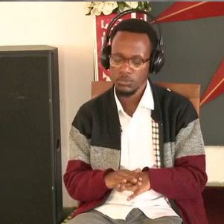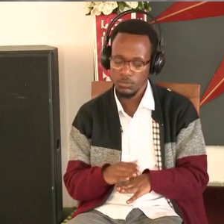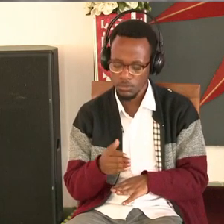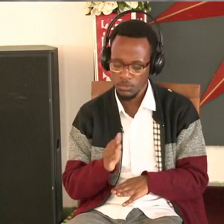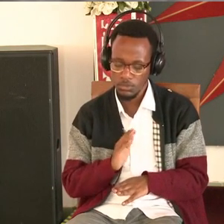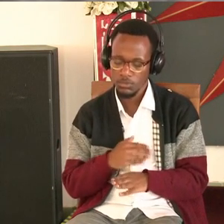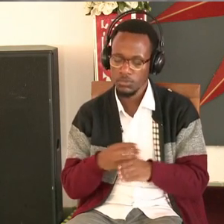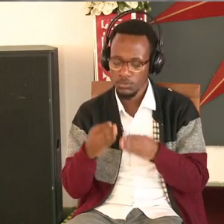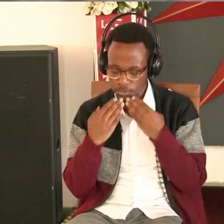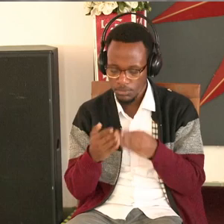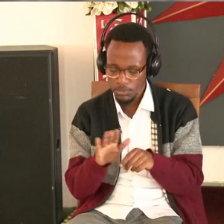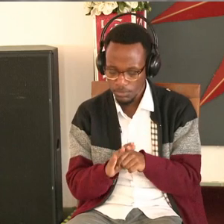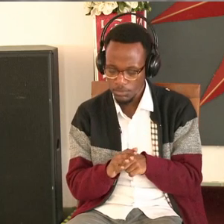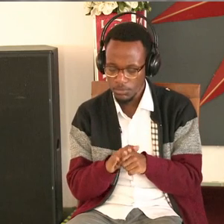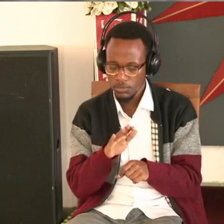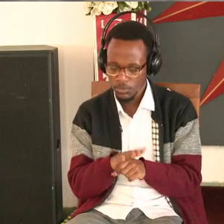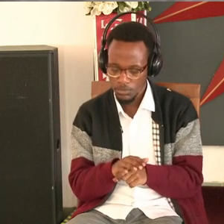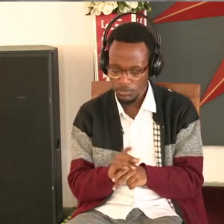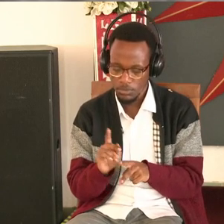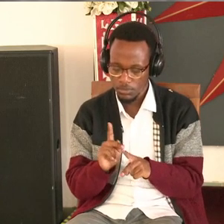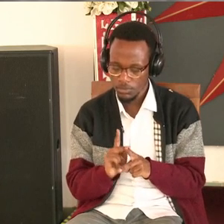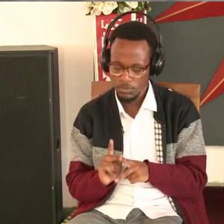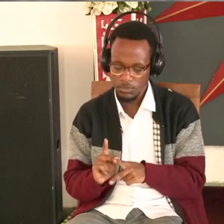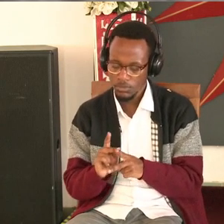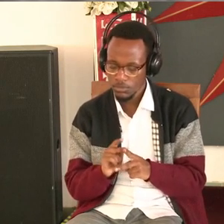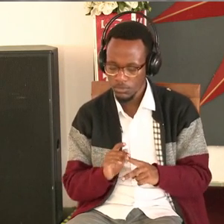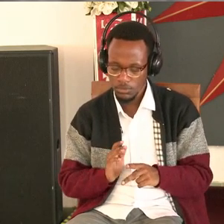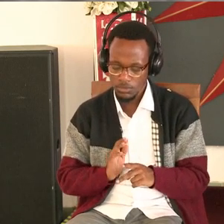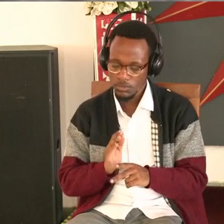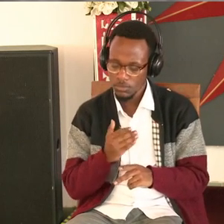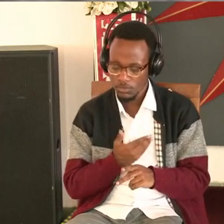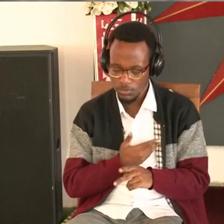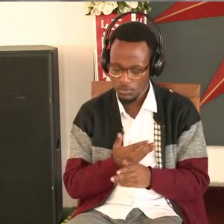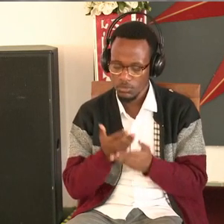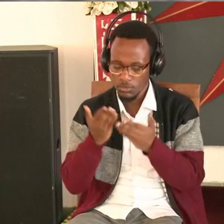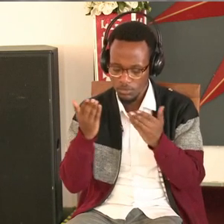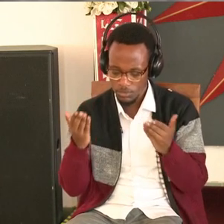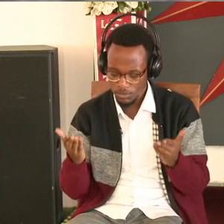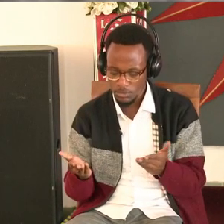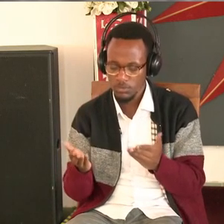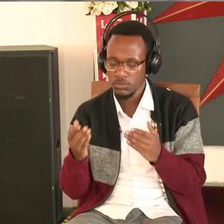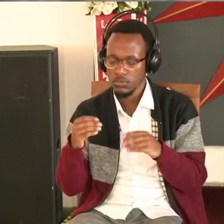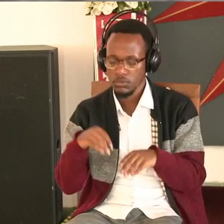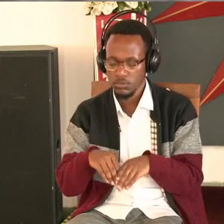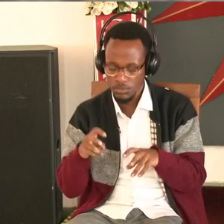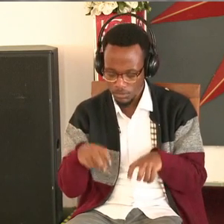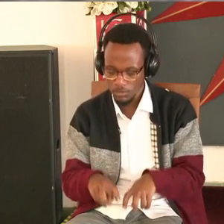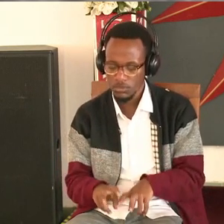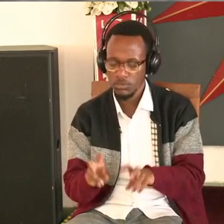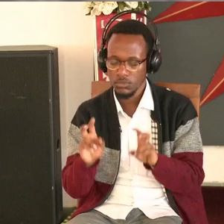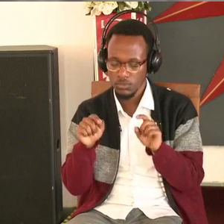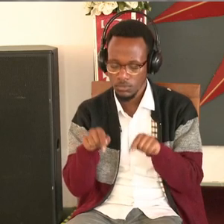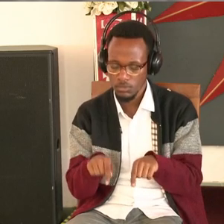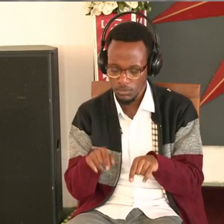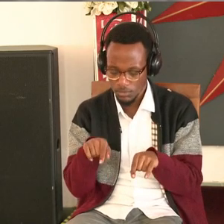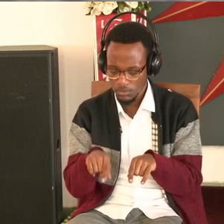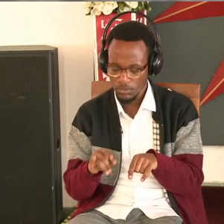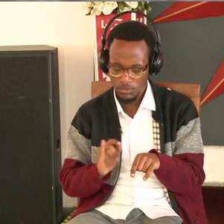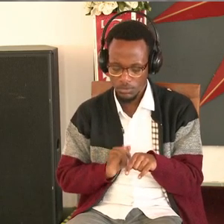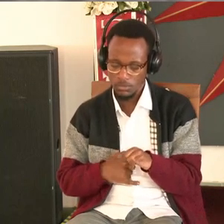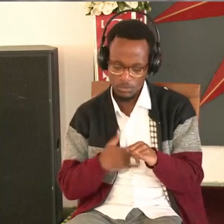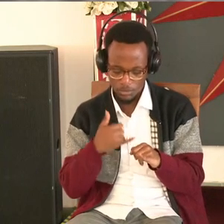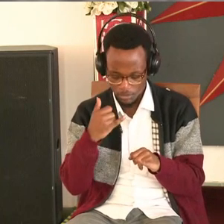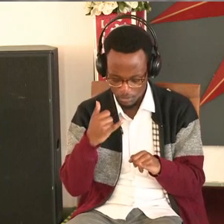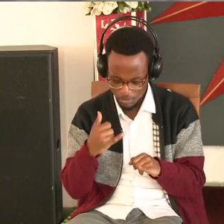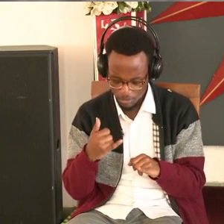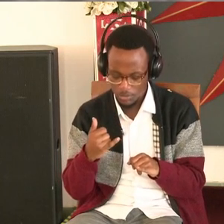remercions. Garde-nous, protège-nous. Sur ce chemin que nous empruntons